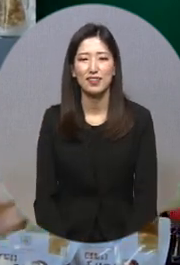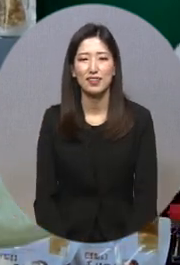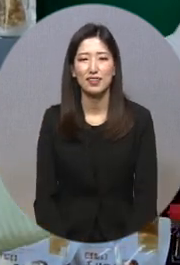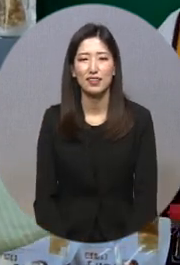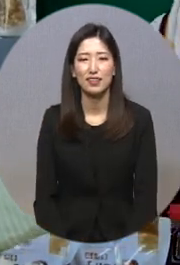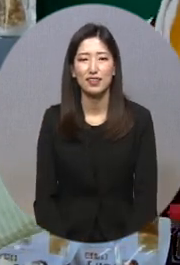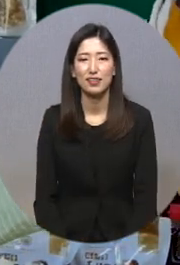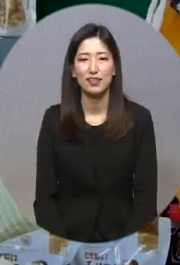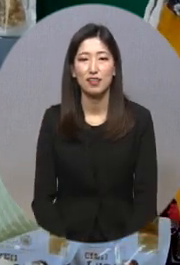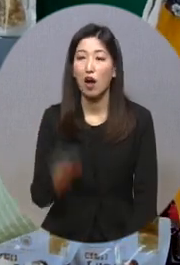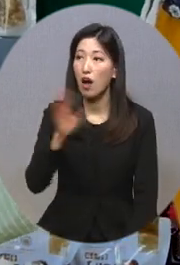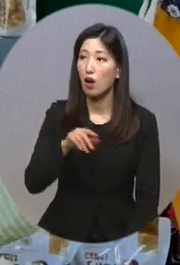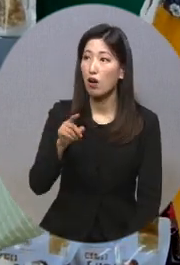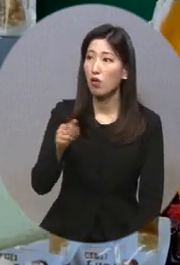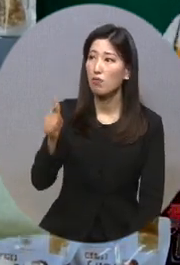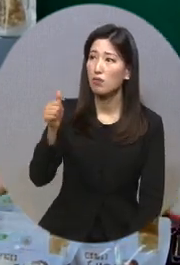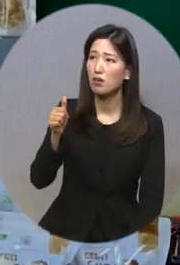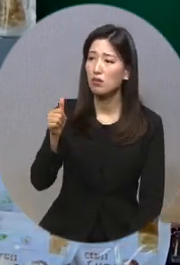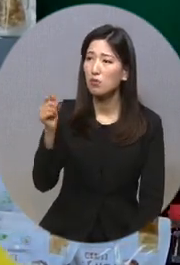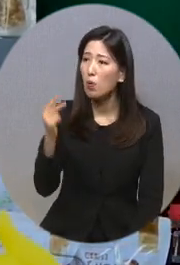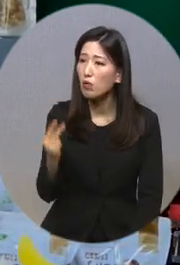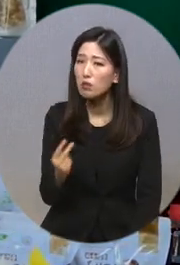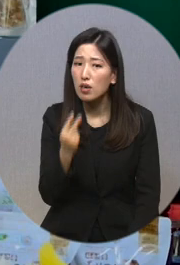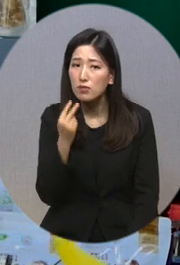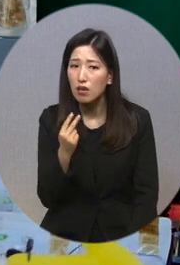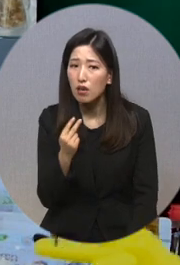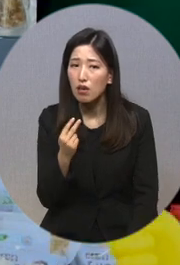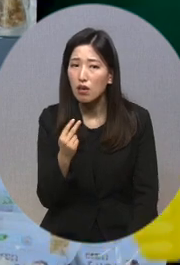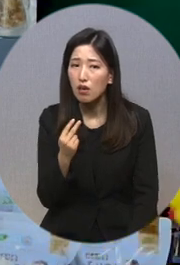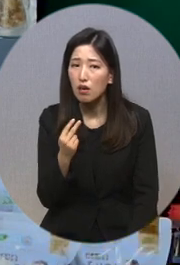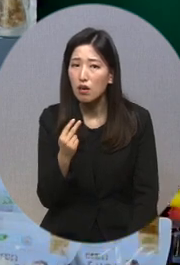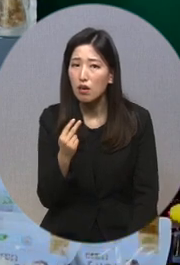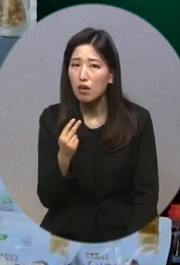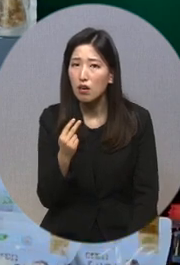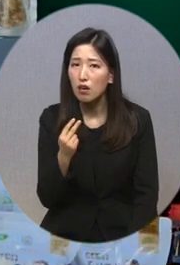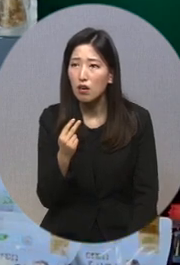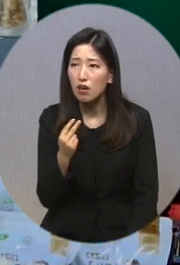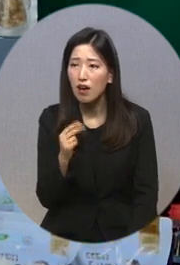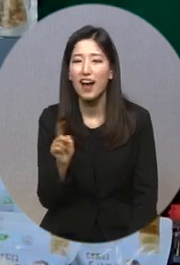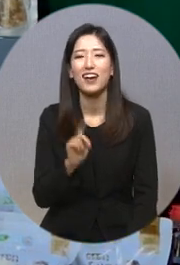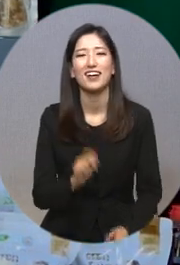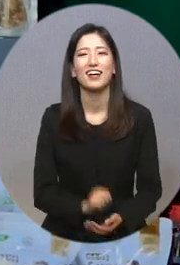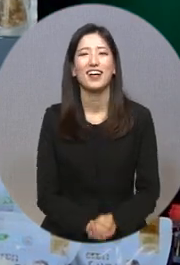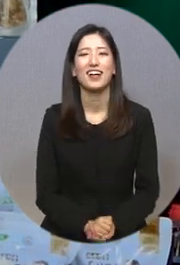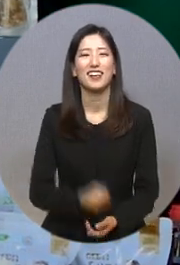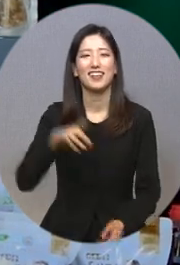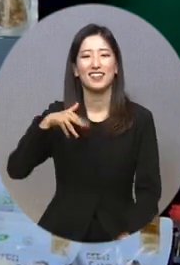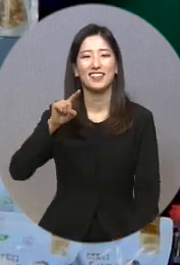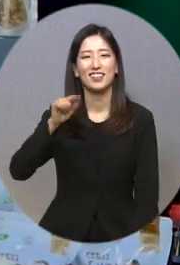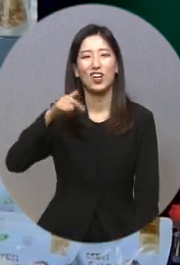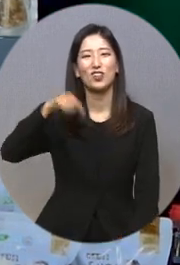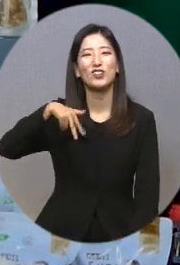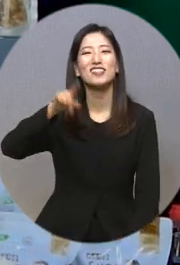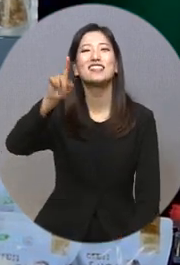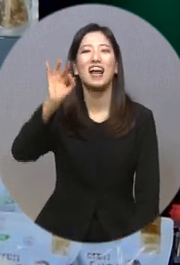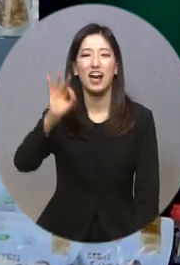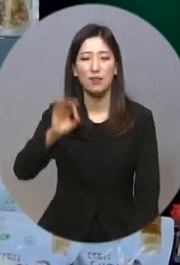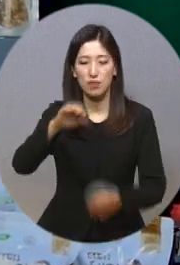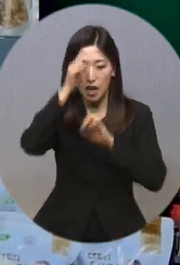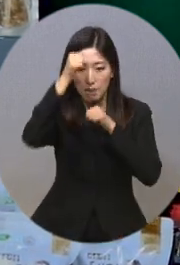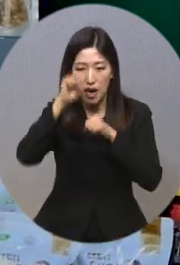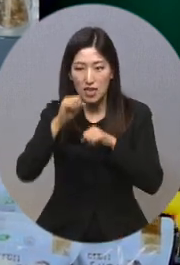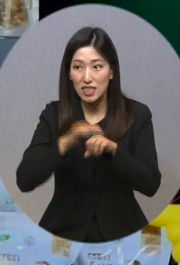발 씻고 온겨? 왜 냄새가 안 나지? 청국장입니다. 아, 놀래라. 어떻게 알았지?